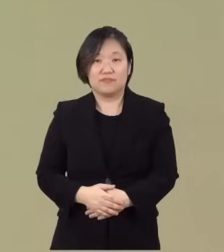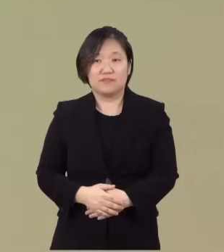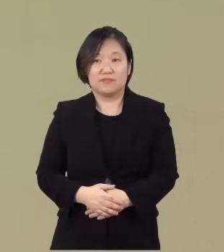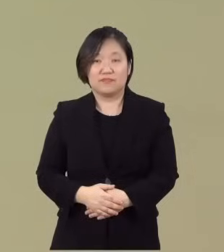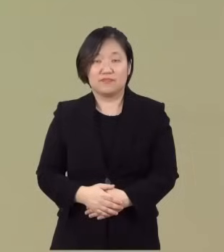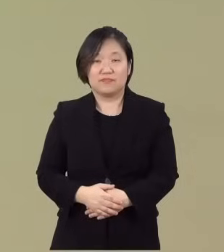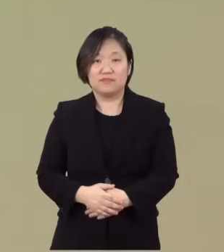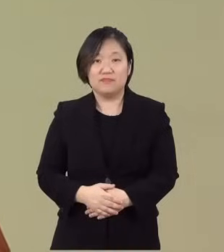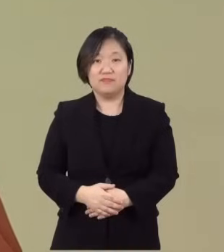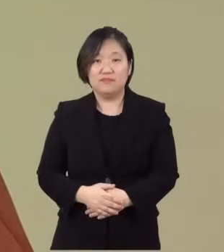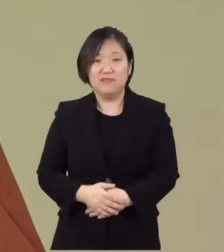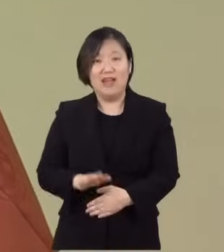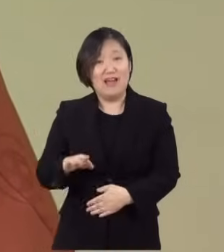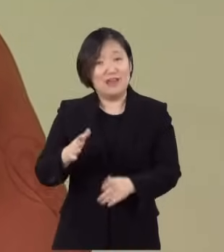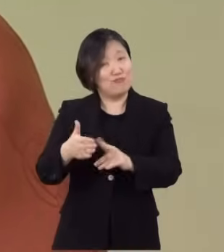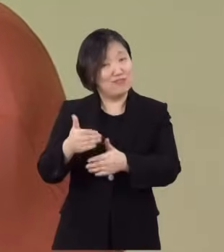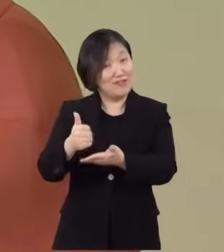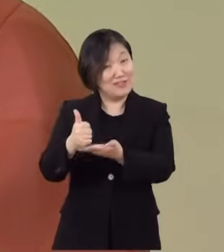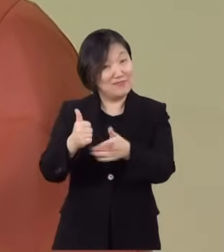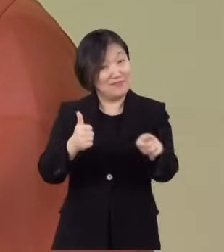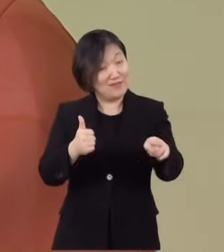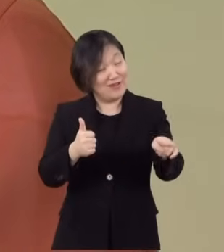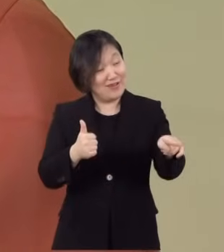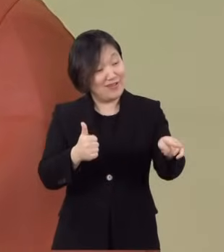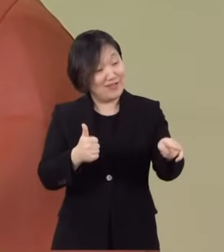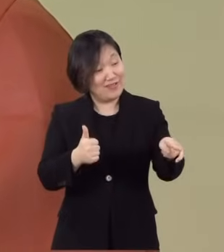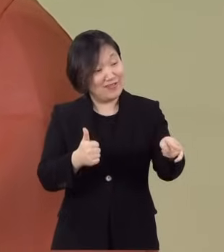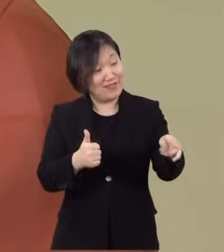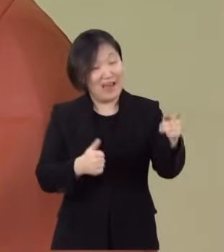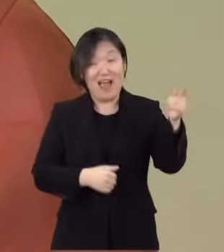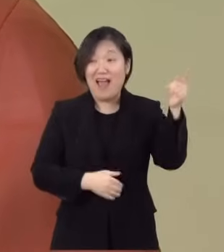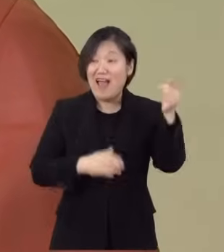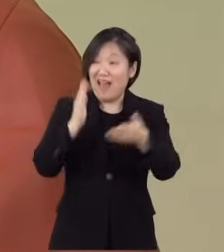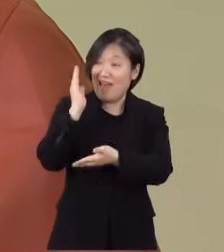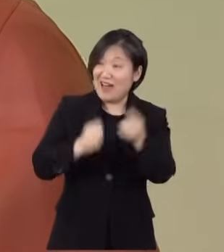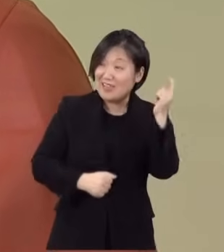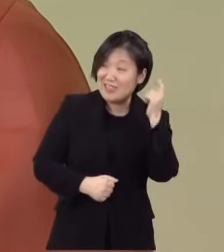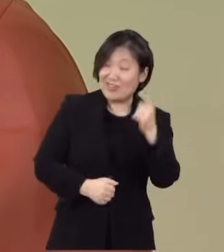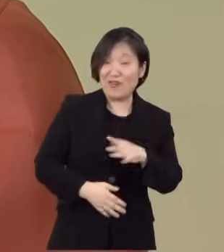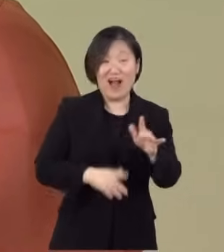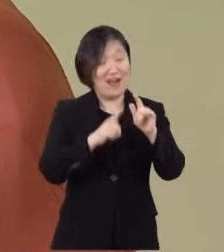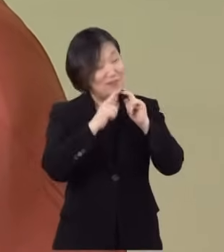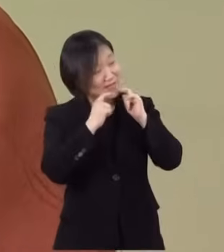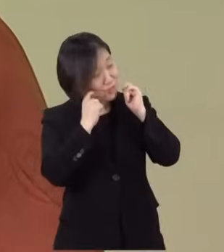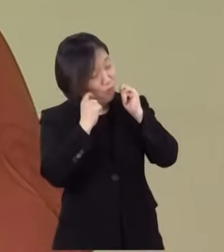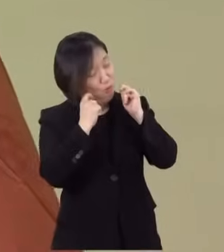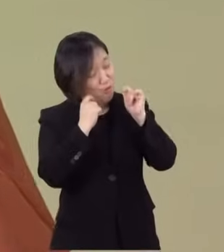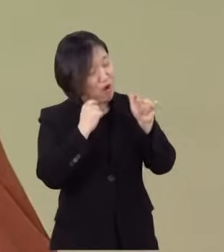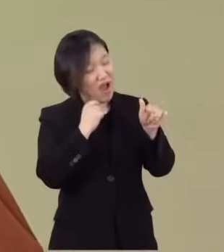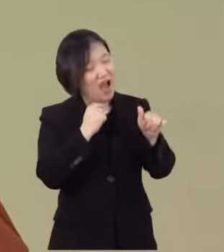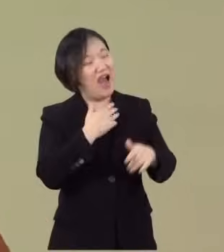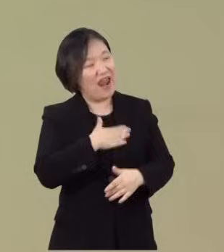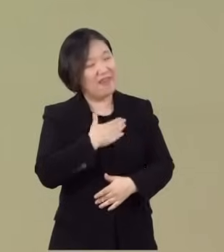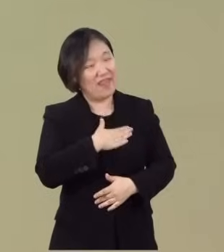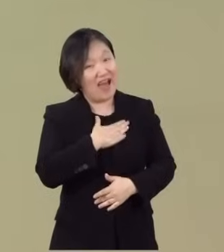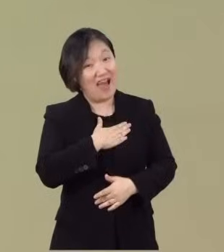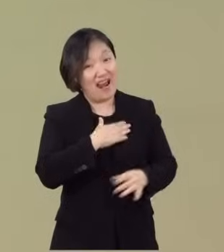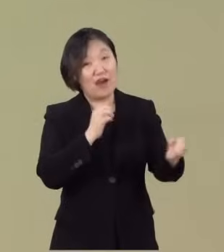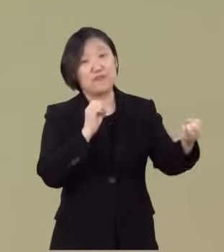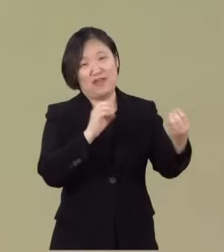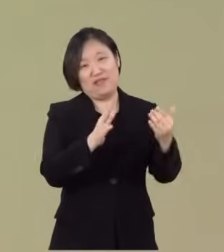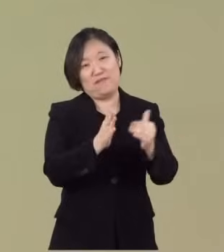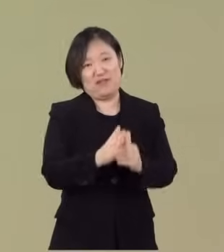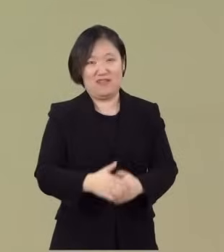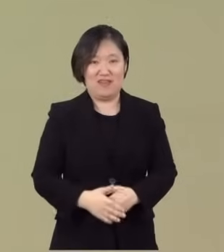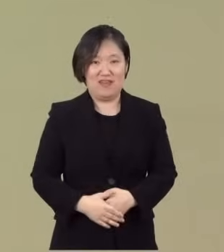올립니다 부처님께서 미소로서 응답을 하십니다 집으로